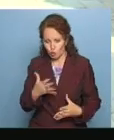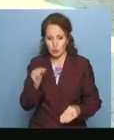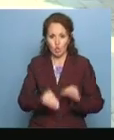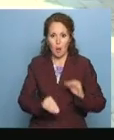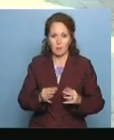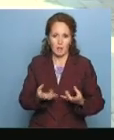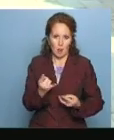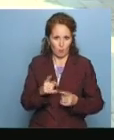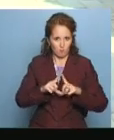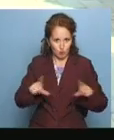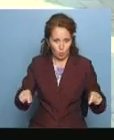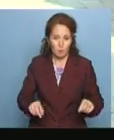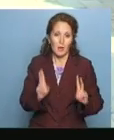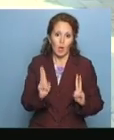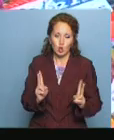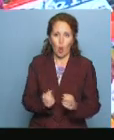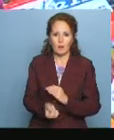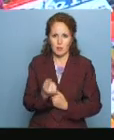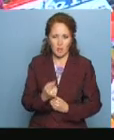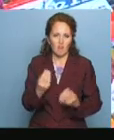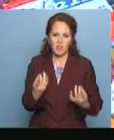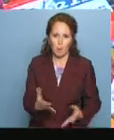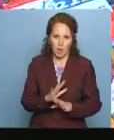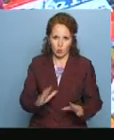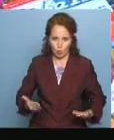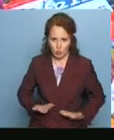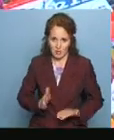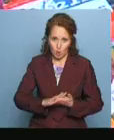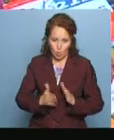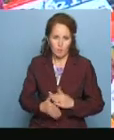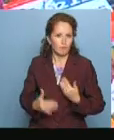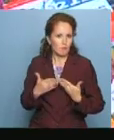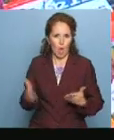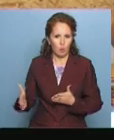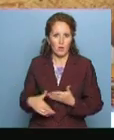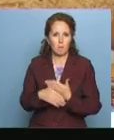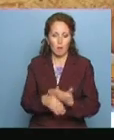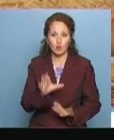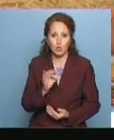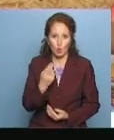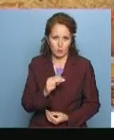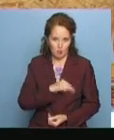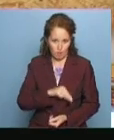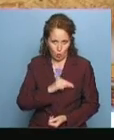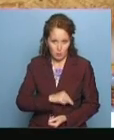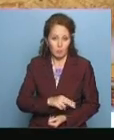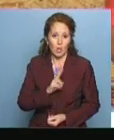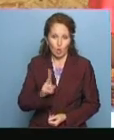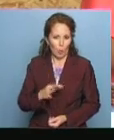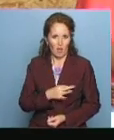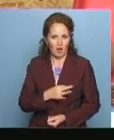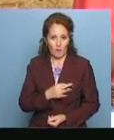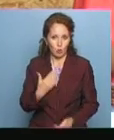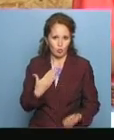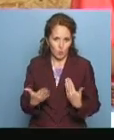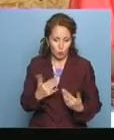кто оказался в непростой жизненной ситуации, готовы помочь соцработники. Сделать то же самое предлагают и другим неравнодушным жителям республики.